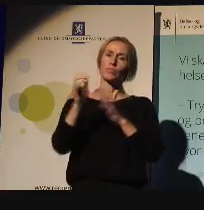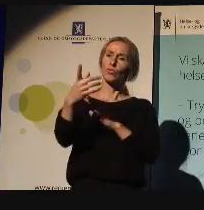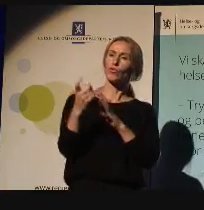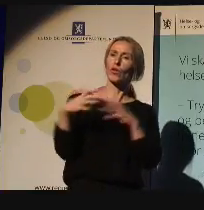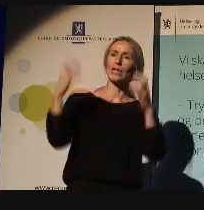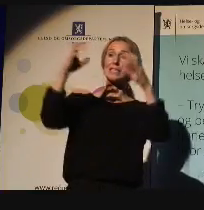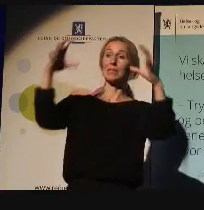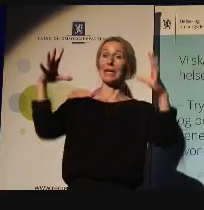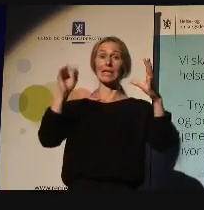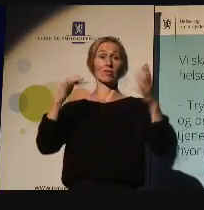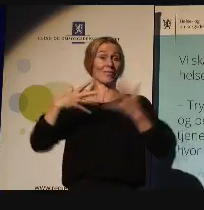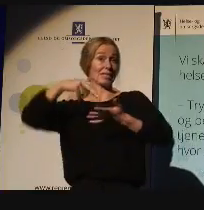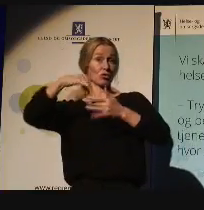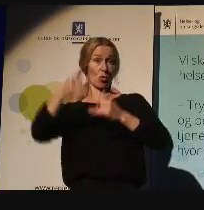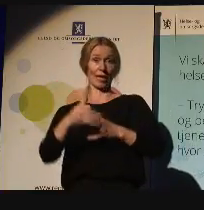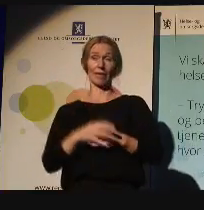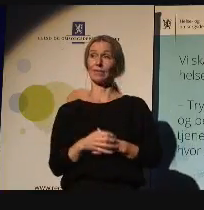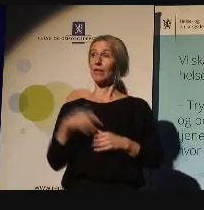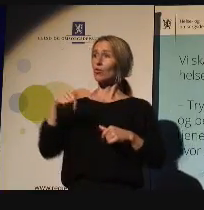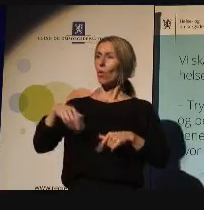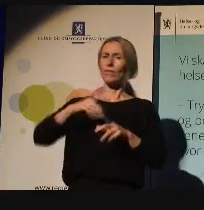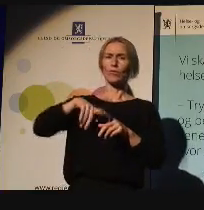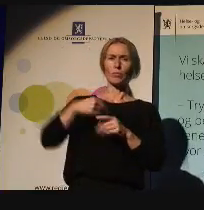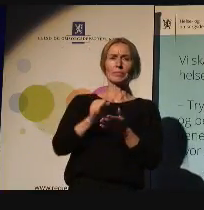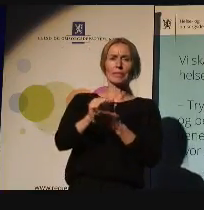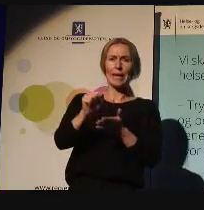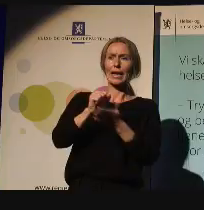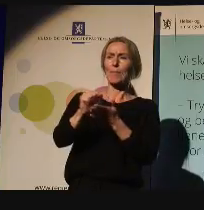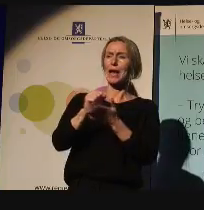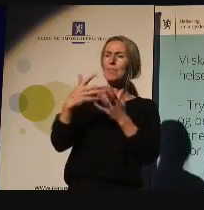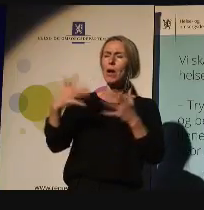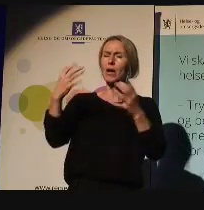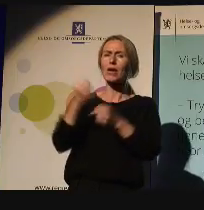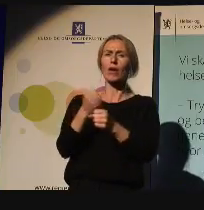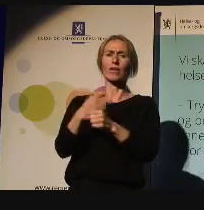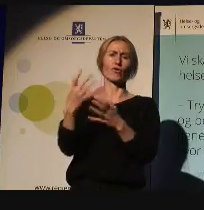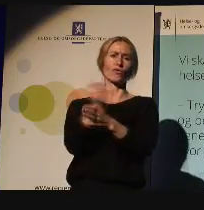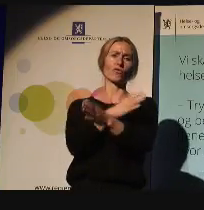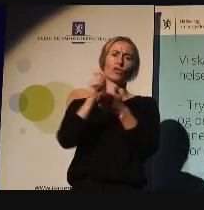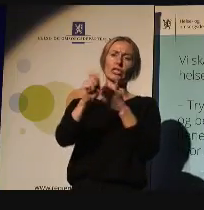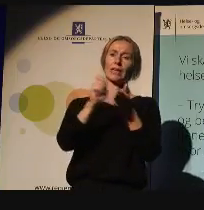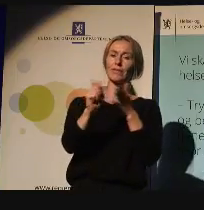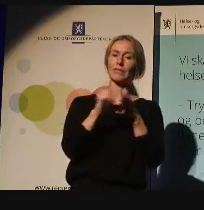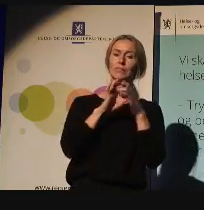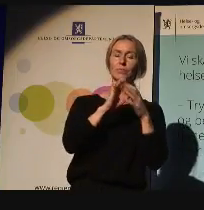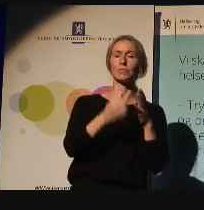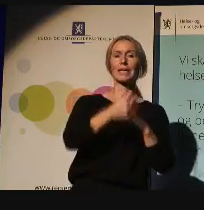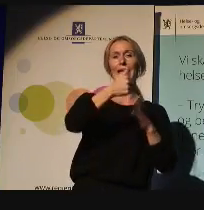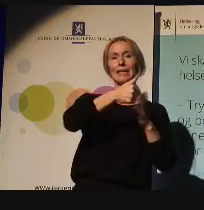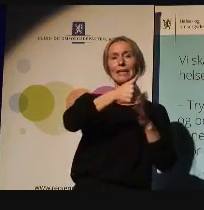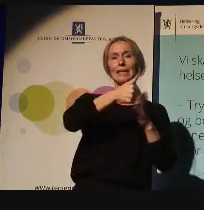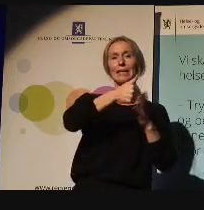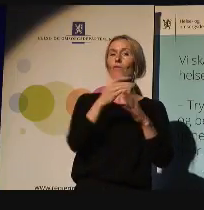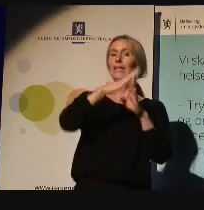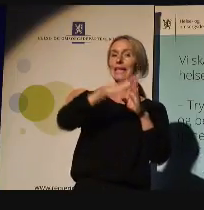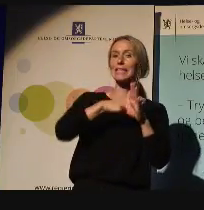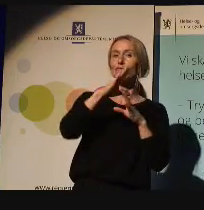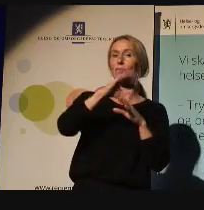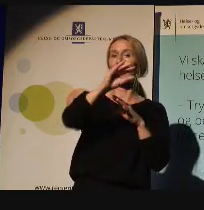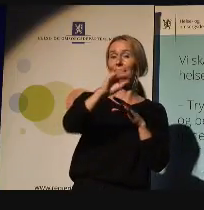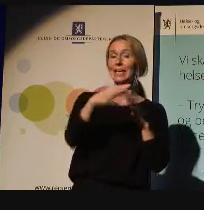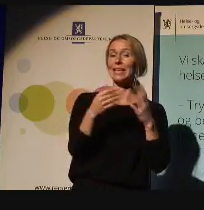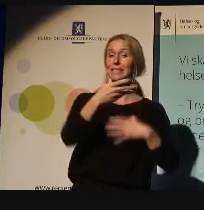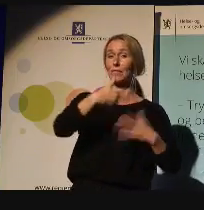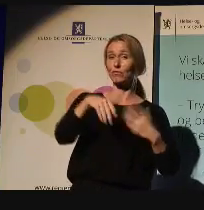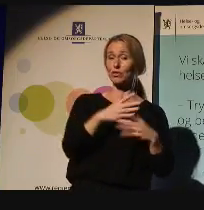står i. Nå har vi reklamert mange ganger for denne forskriften om ledelse og kvalitetsforbedring i helse- og